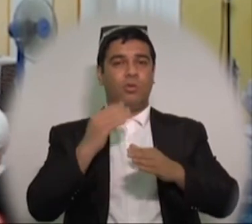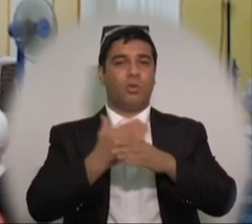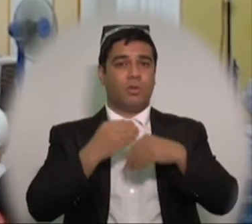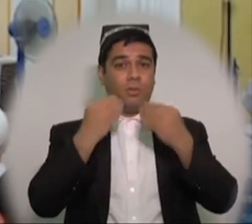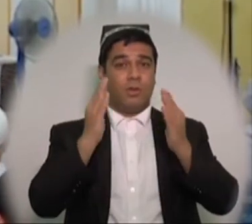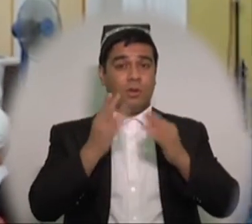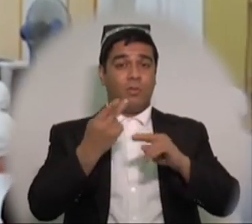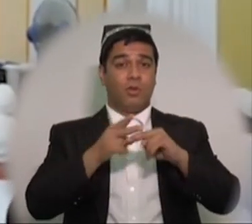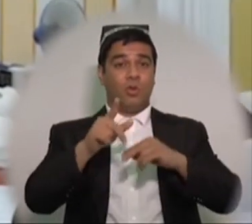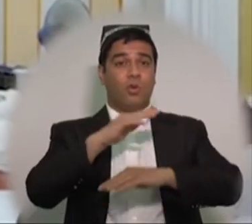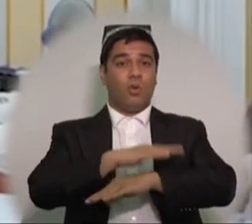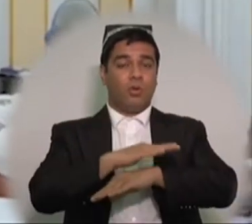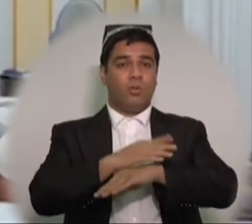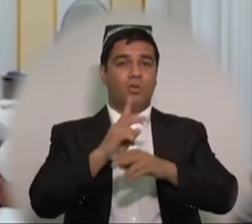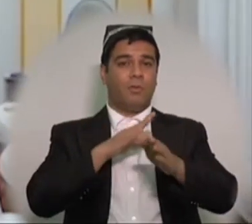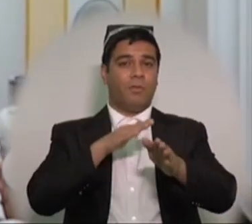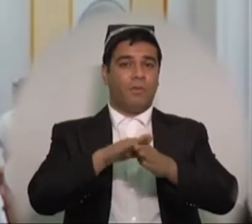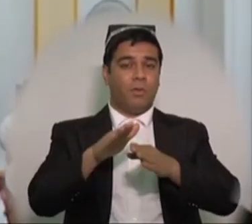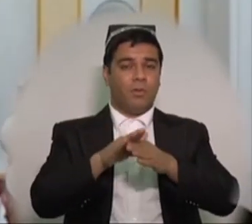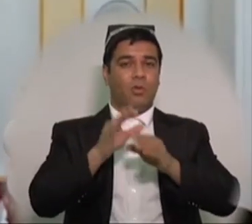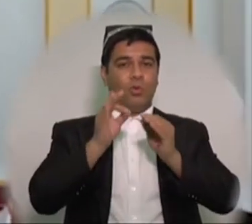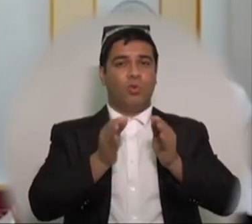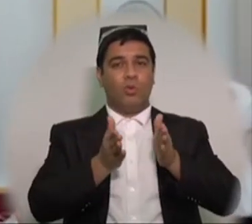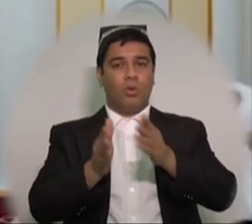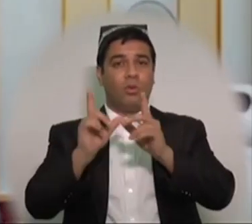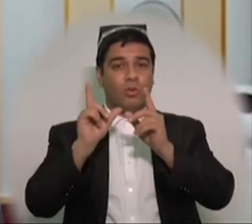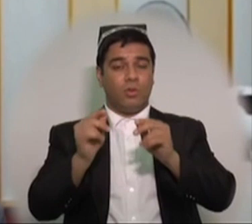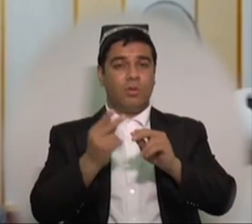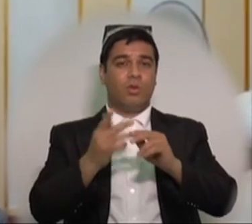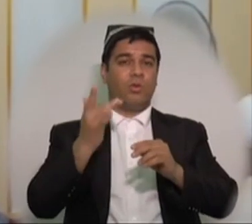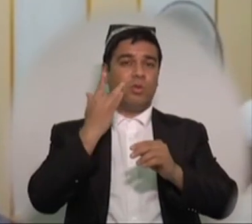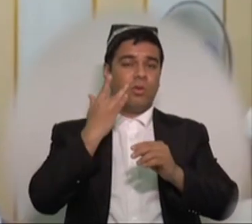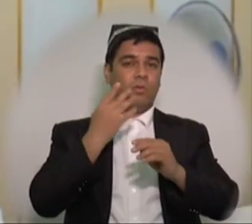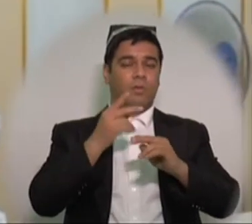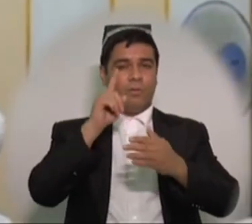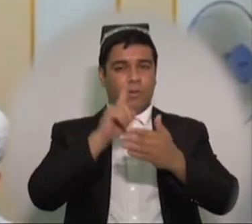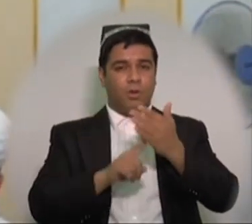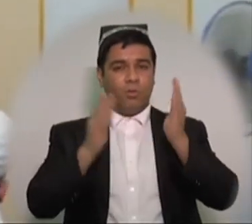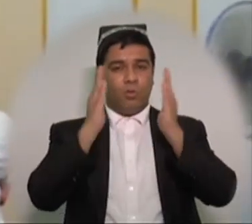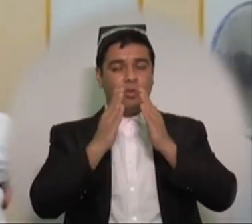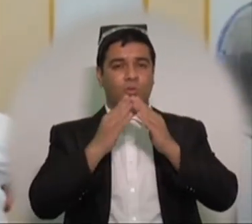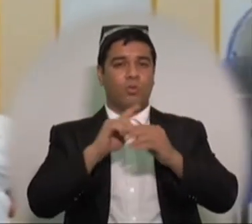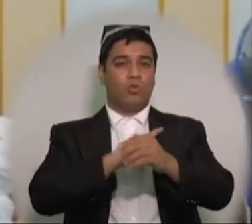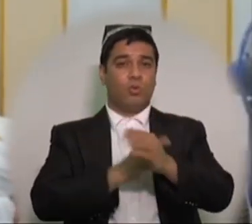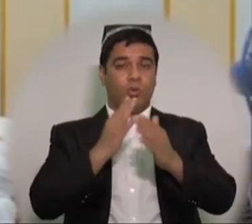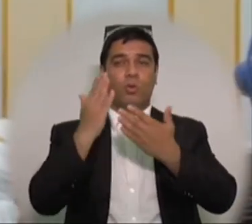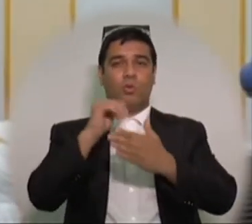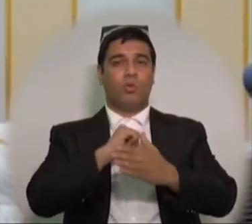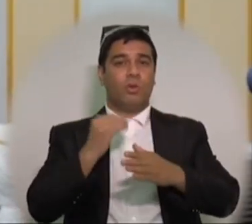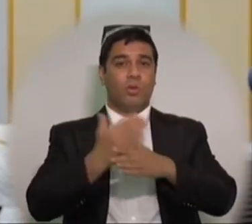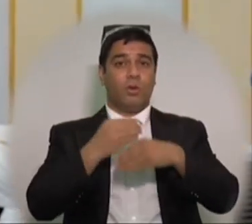kılgın. Bu adablarge amal kılıp, uzunuz manfaatli buluşumuzu, daim hayır berekede berdevam buluşumuzu